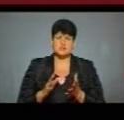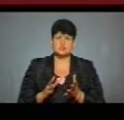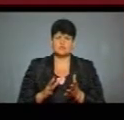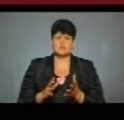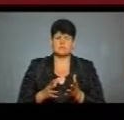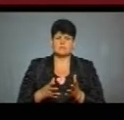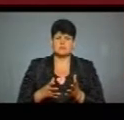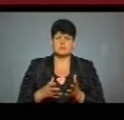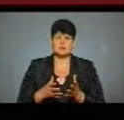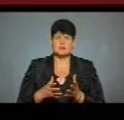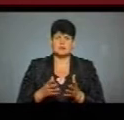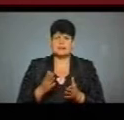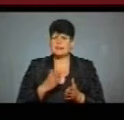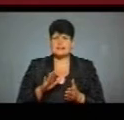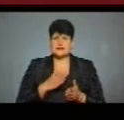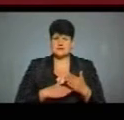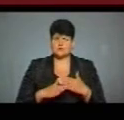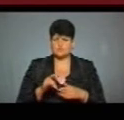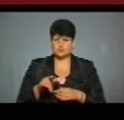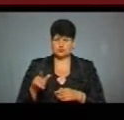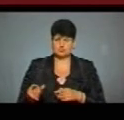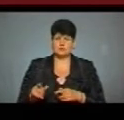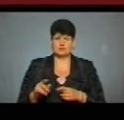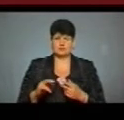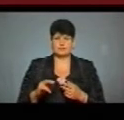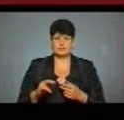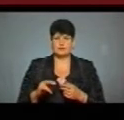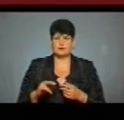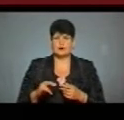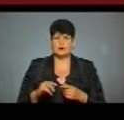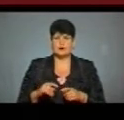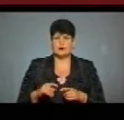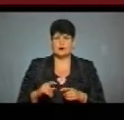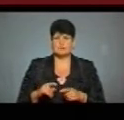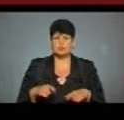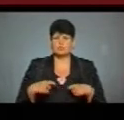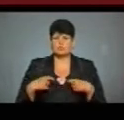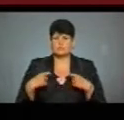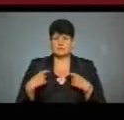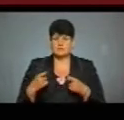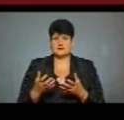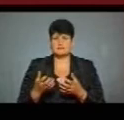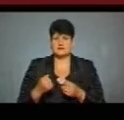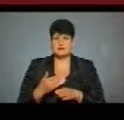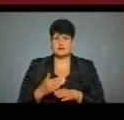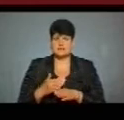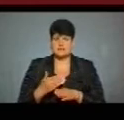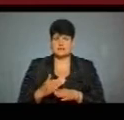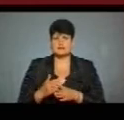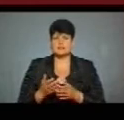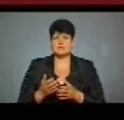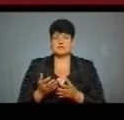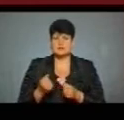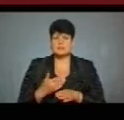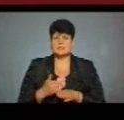боти чи невдоволені, чи ті, що навпаки, побігли, брали кредити, розмитнялись, тому що в нас в організації навіть такі люди, які брали